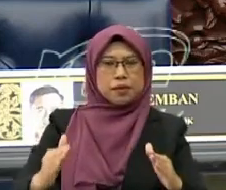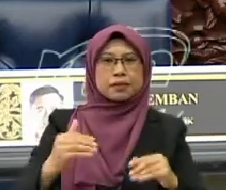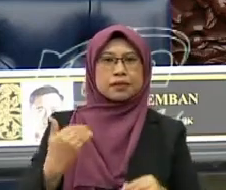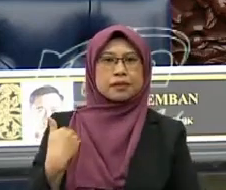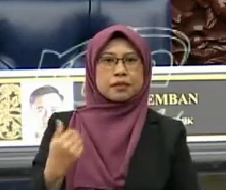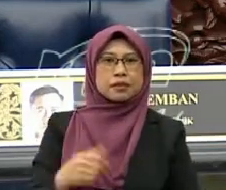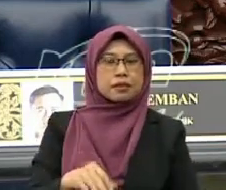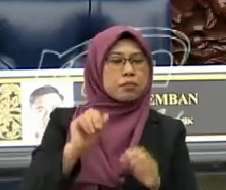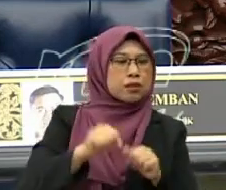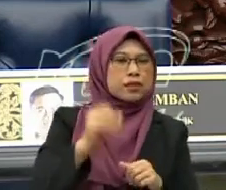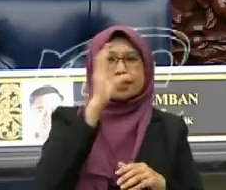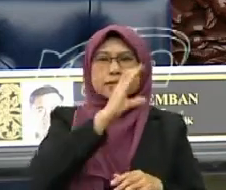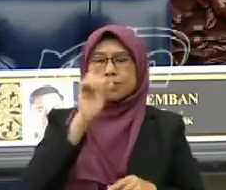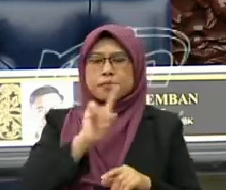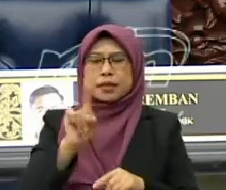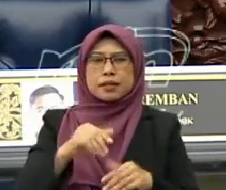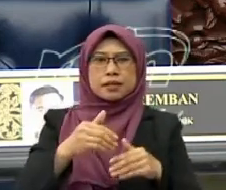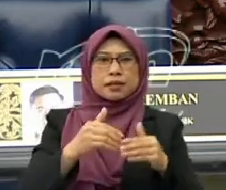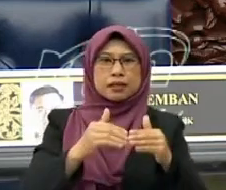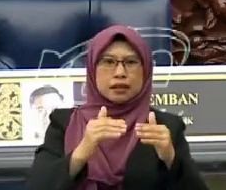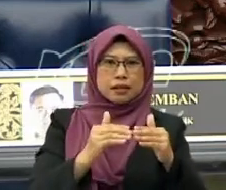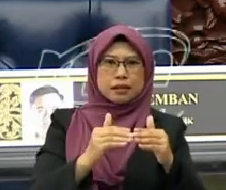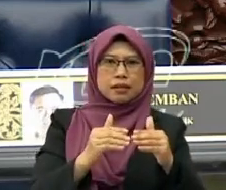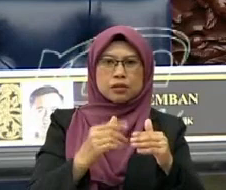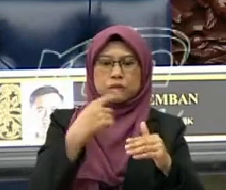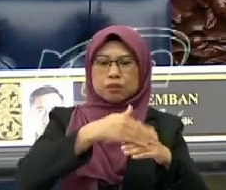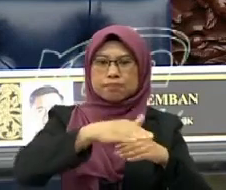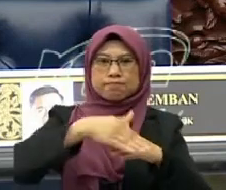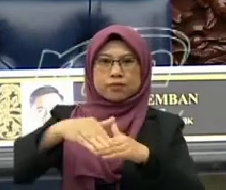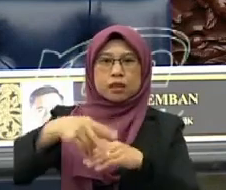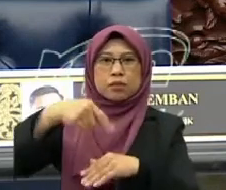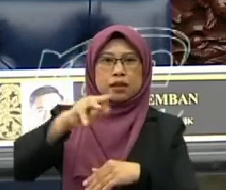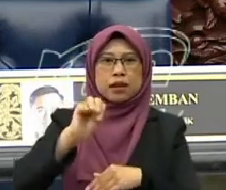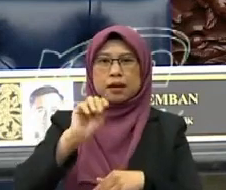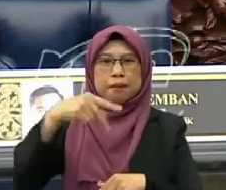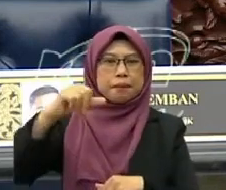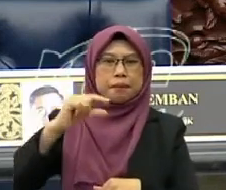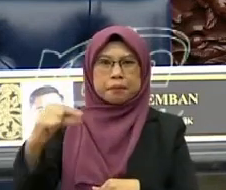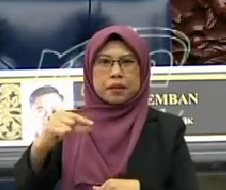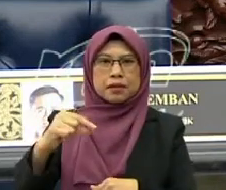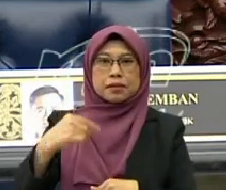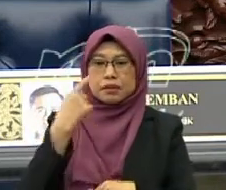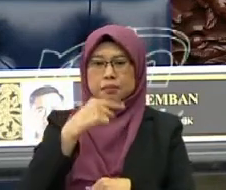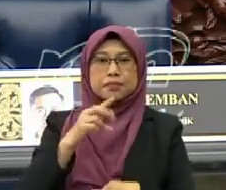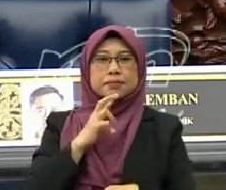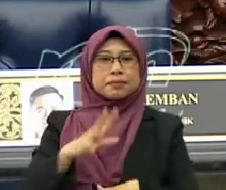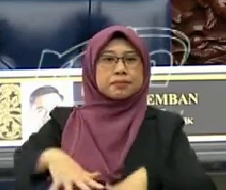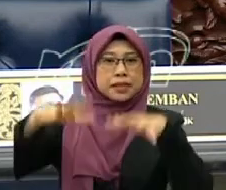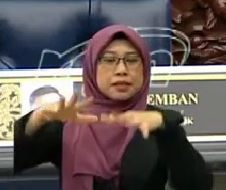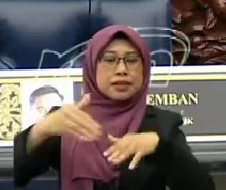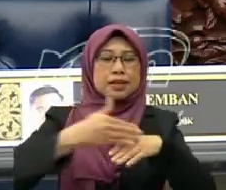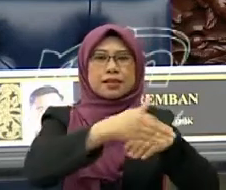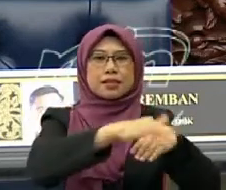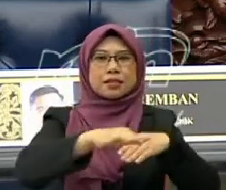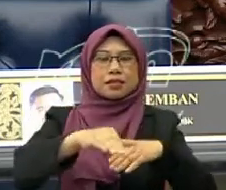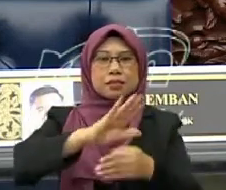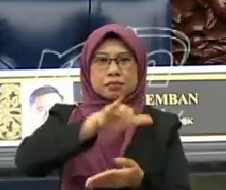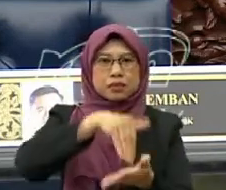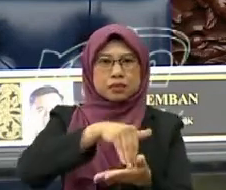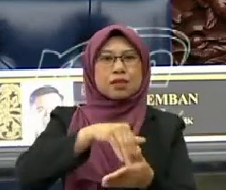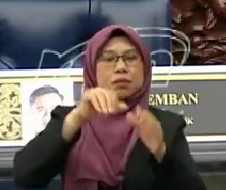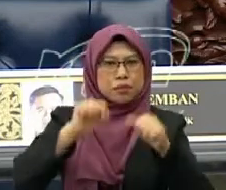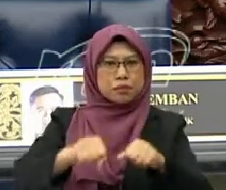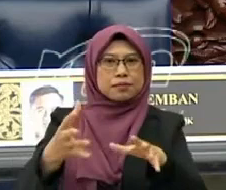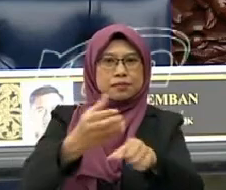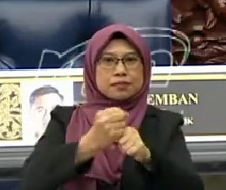untuk orang-orang yang dilanda oleh banjir di penampang di kawasan-kawasan di tempat-tempat lain tuh jadi Bu Lita kita dapat